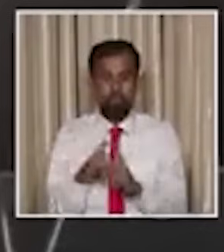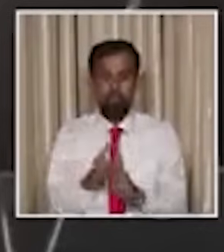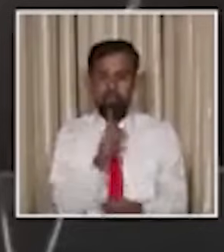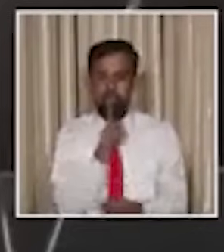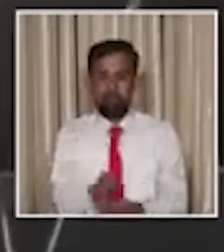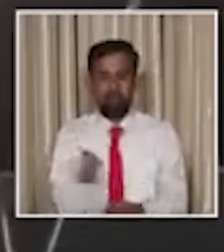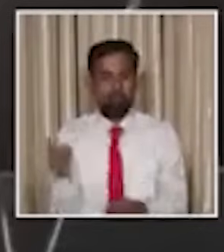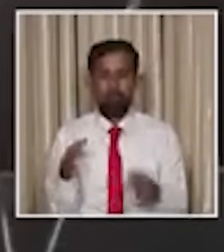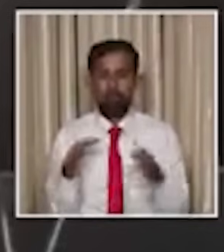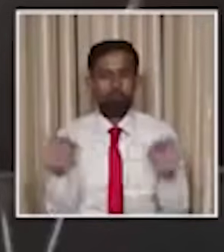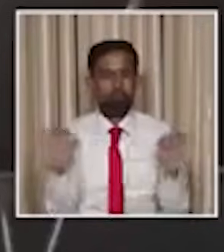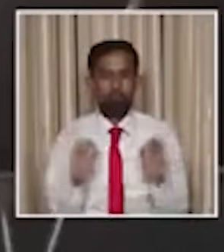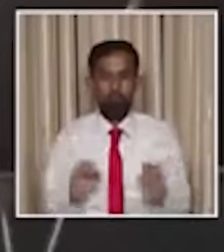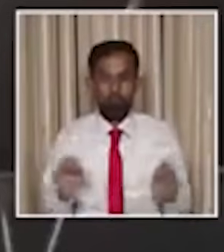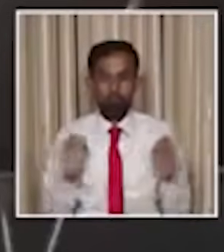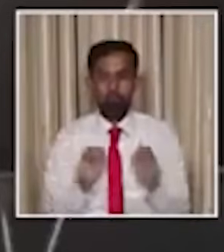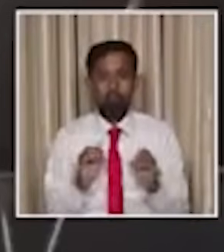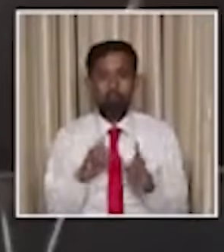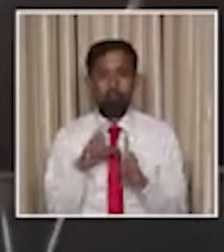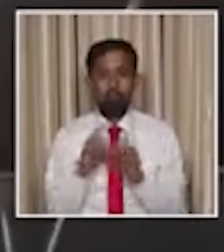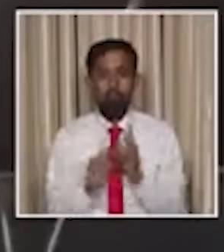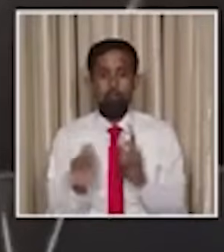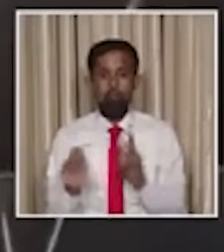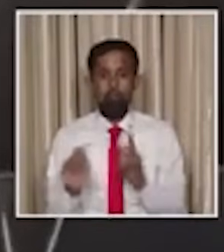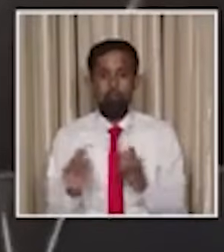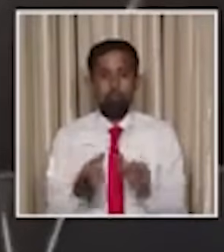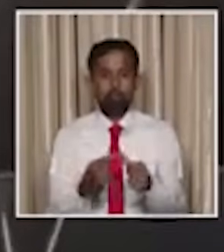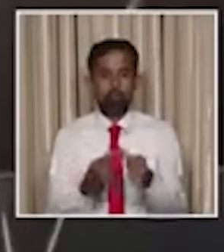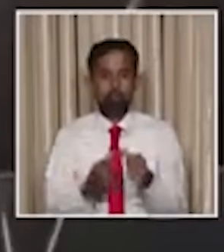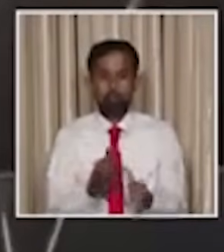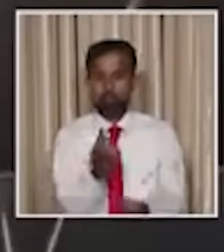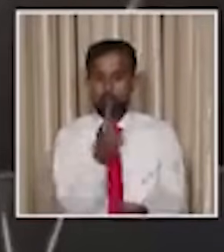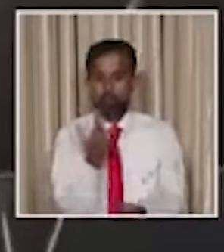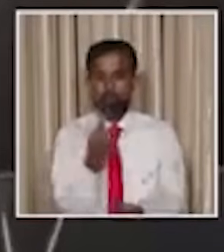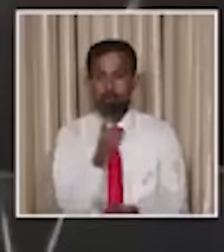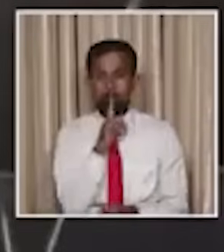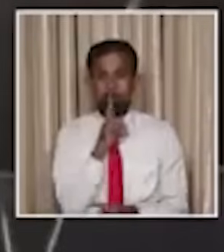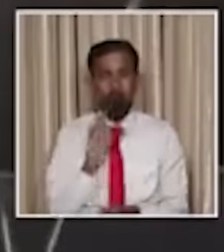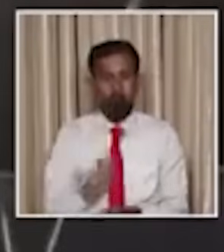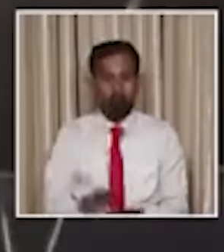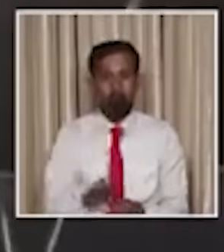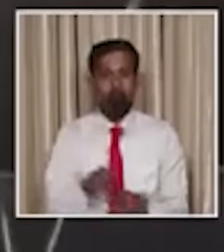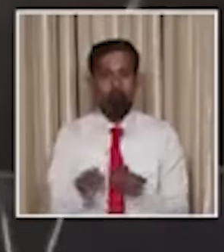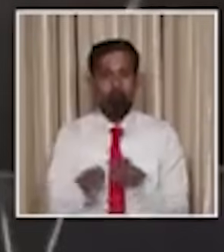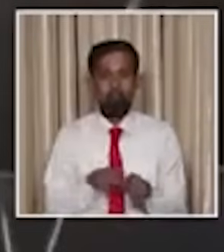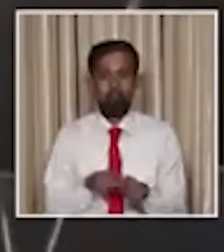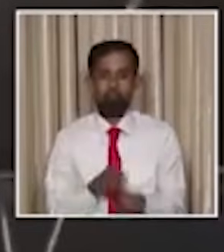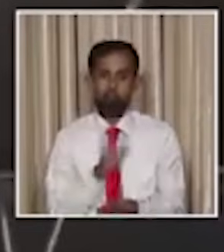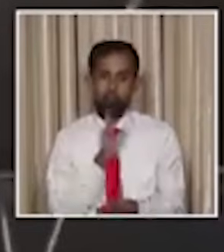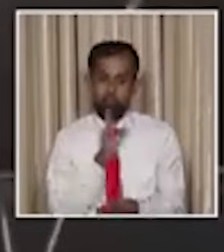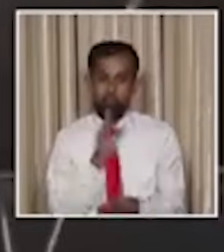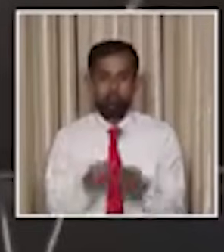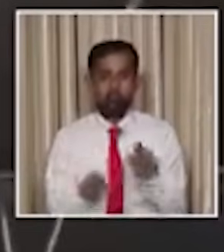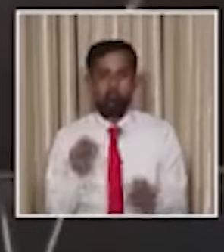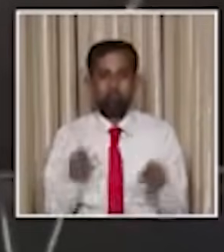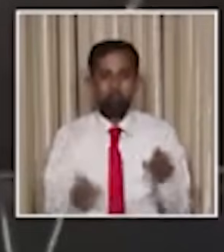எந்த பதிலும் சொல்லாமல் பார்த்து கொண்டிருக்கிறார். அதே போல ஆயிரக்கணக்கான அப்பாவிகளை அநியாயமாக சிறையில் அடைத்தார்கள்.